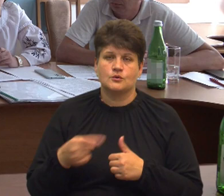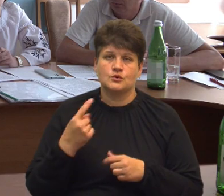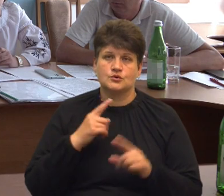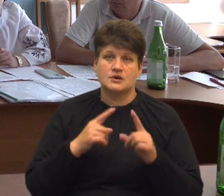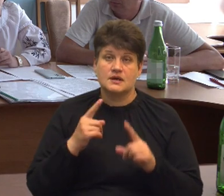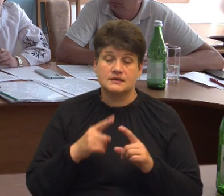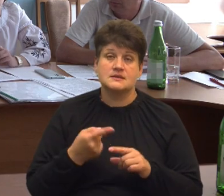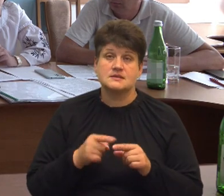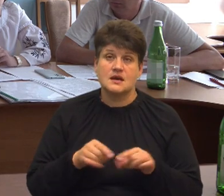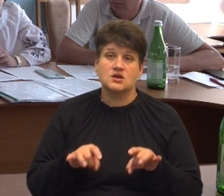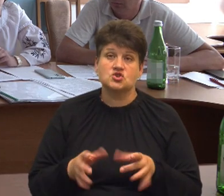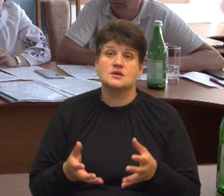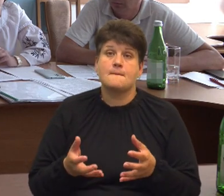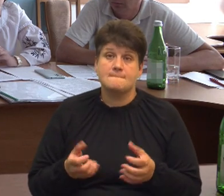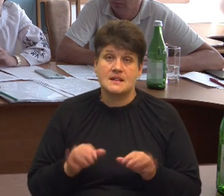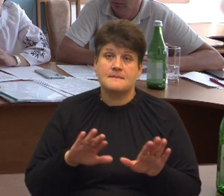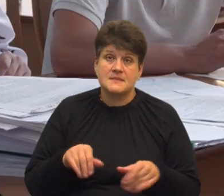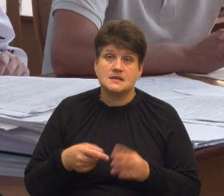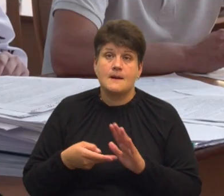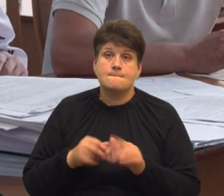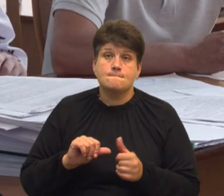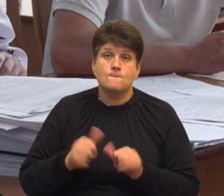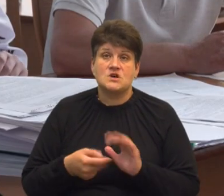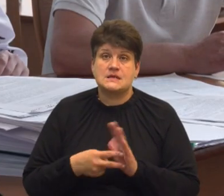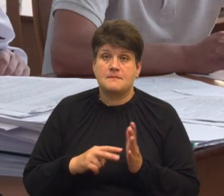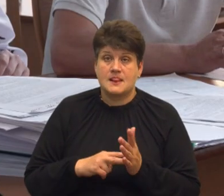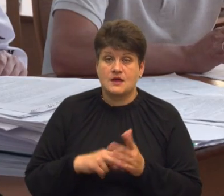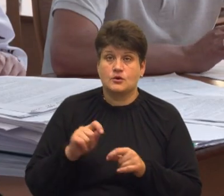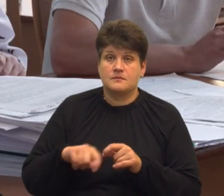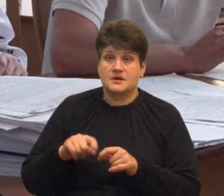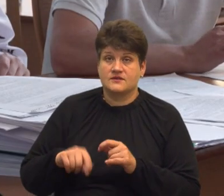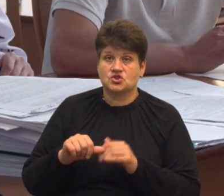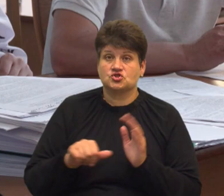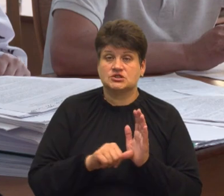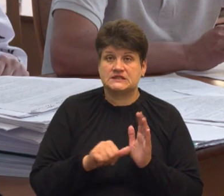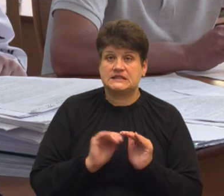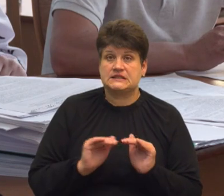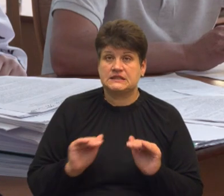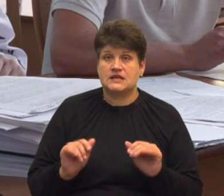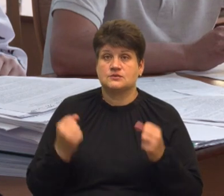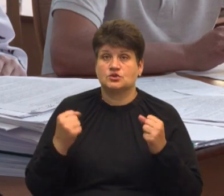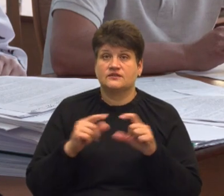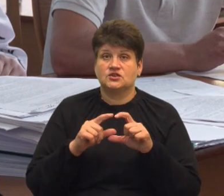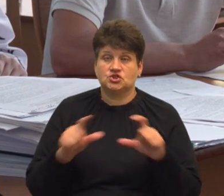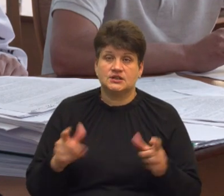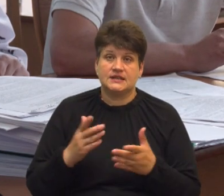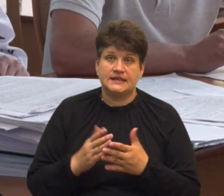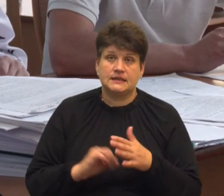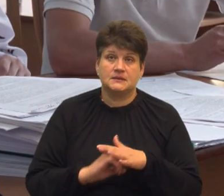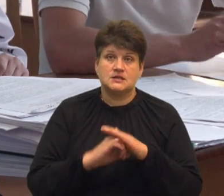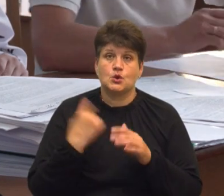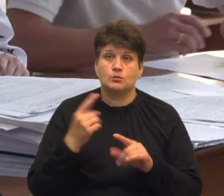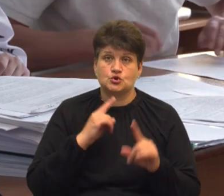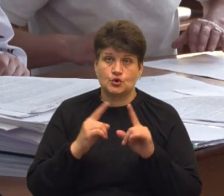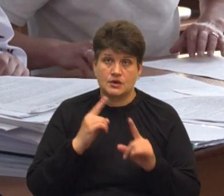рішення прийняли після позапланової перевірки шести дитячої нацьких спортивних шкіл які перебувають на балансі обласної ради Про це розповів голова комісії